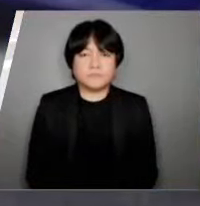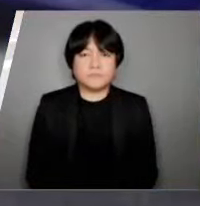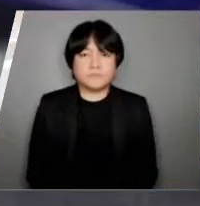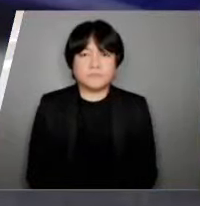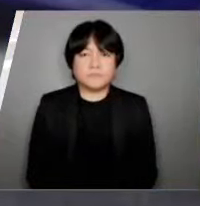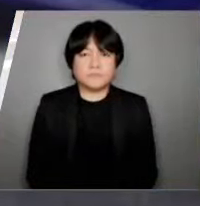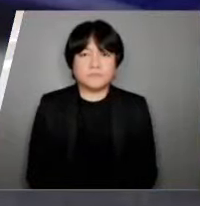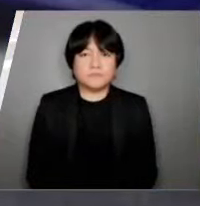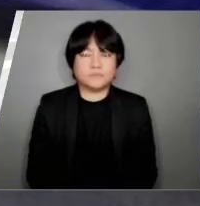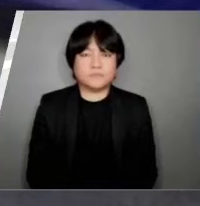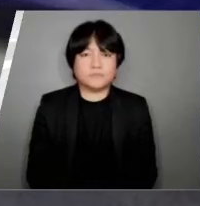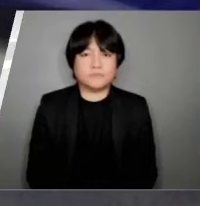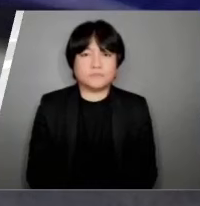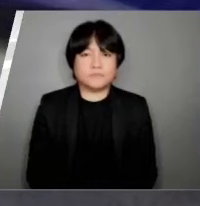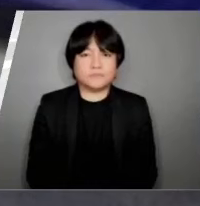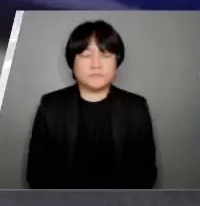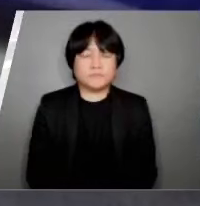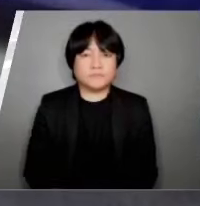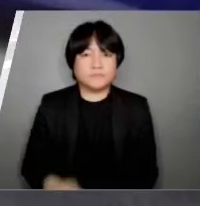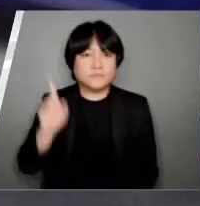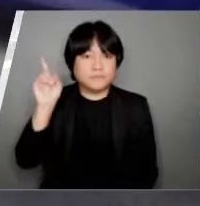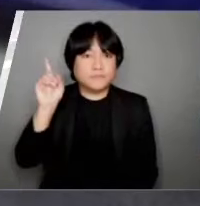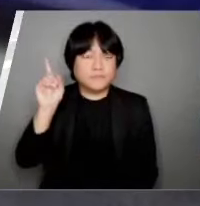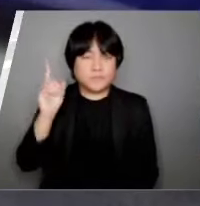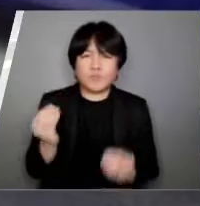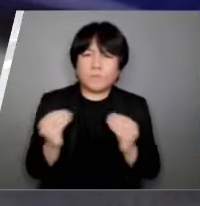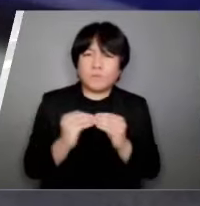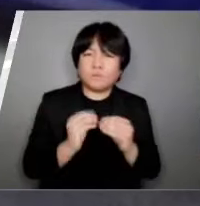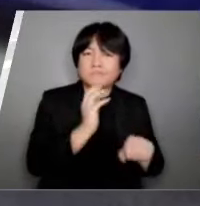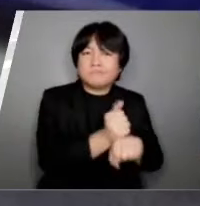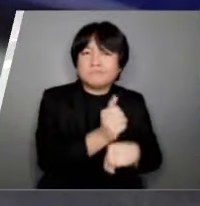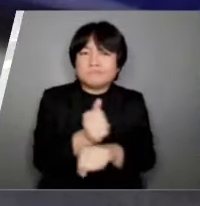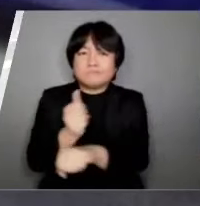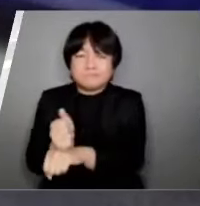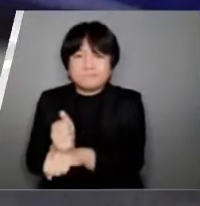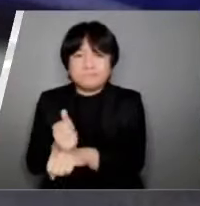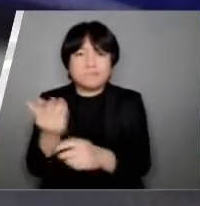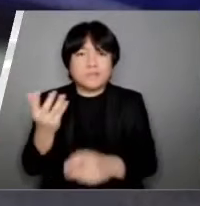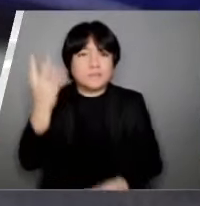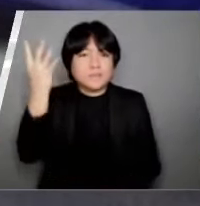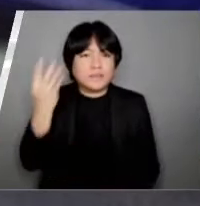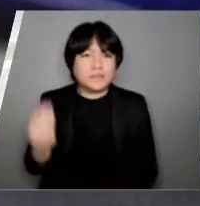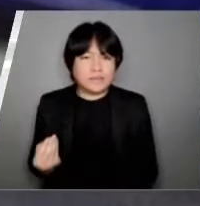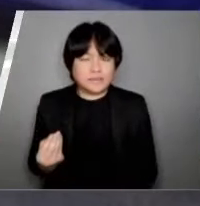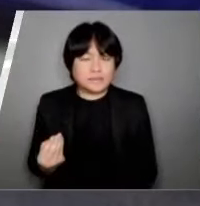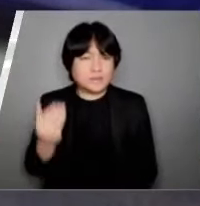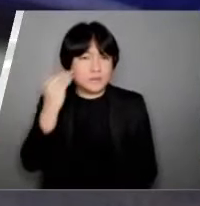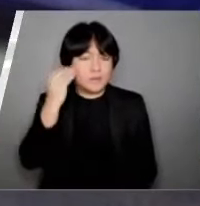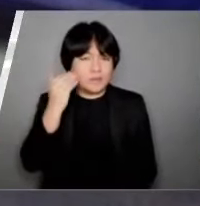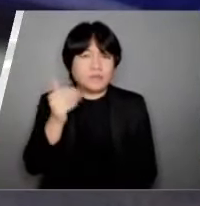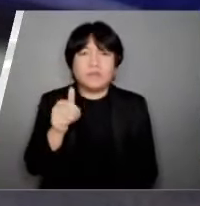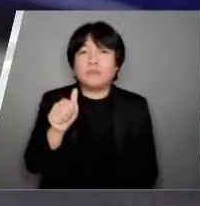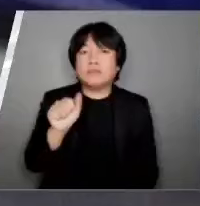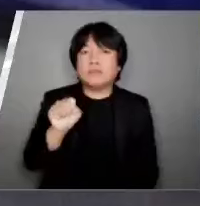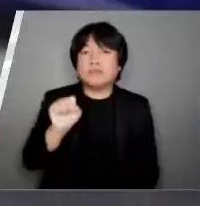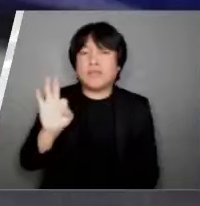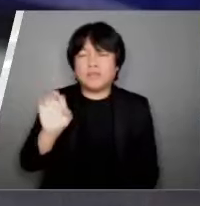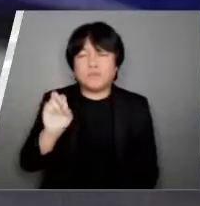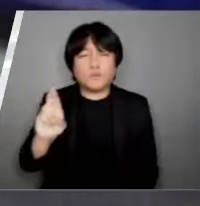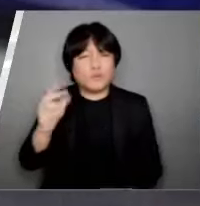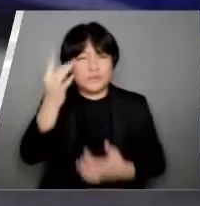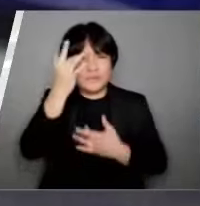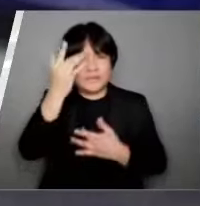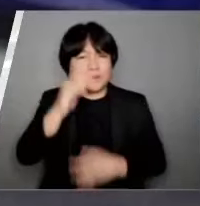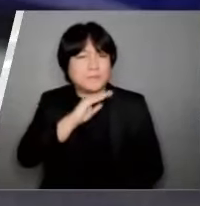Nadagdagan pa ang mga bayan sa Batangas na nagtala ng kaso ng African Swine Fever o ASF. Sa Quezon City, positibo pala sa ASF